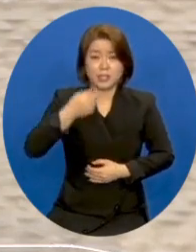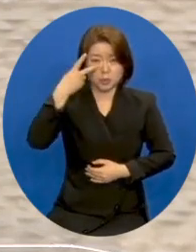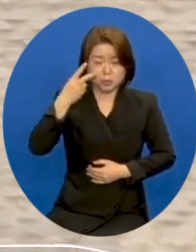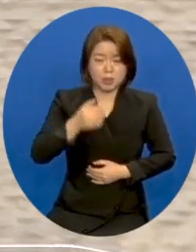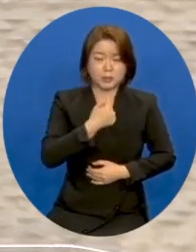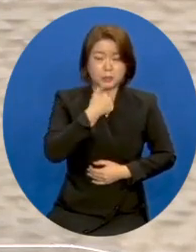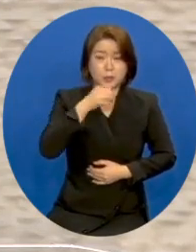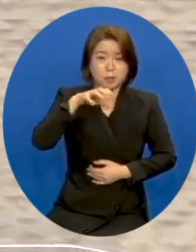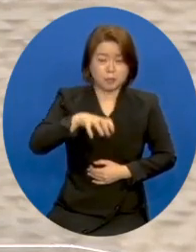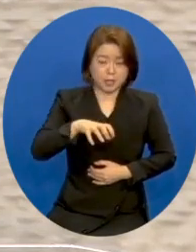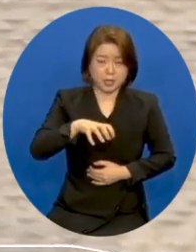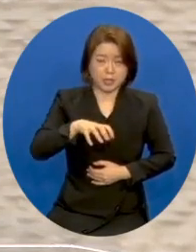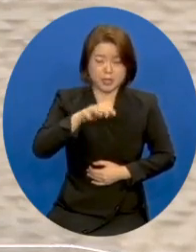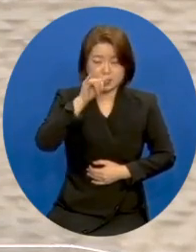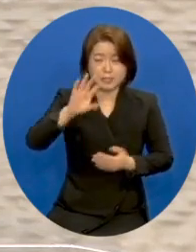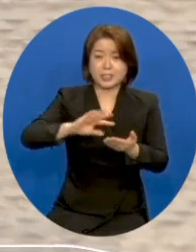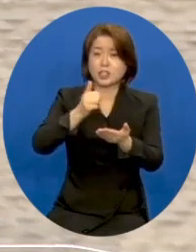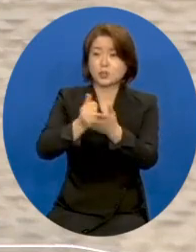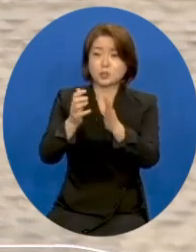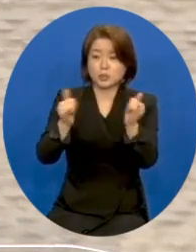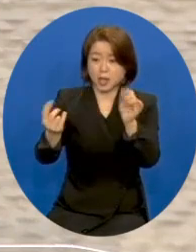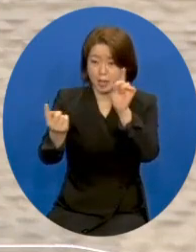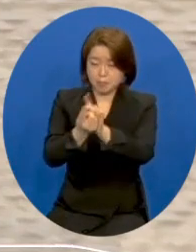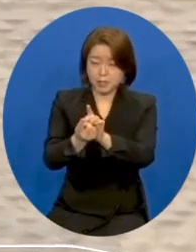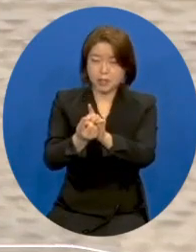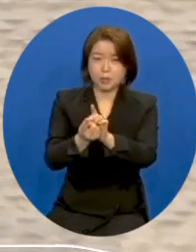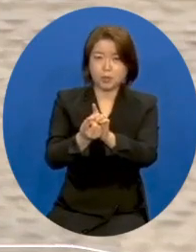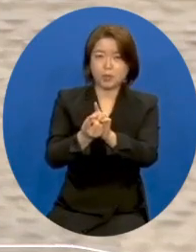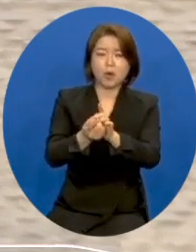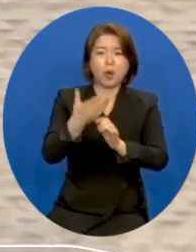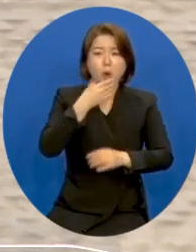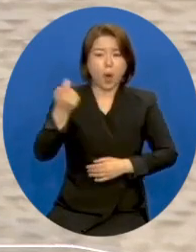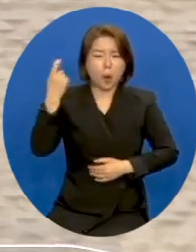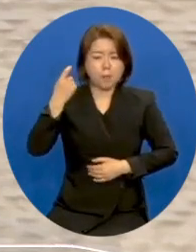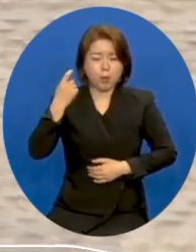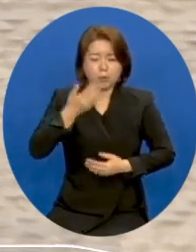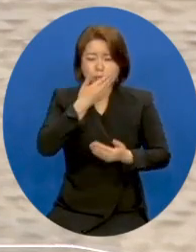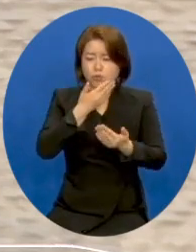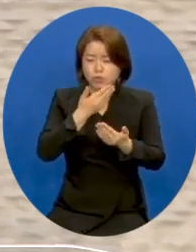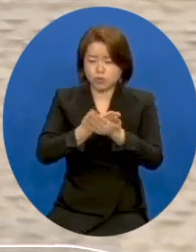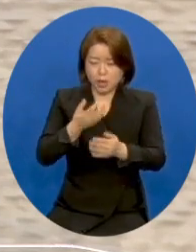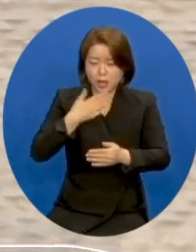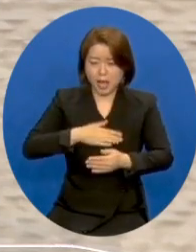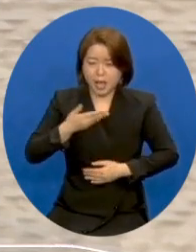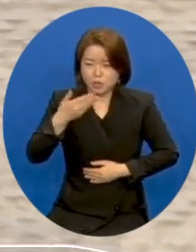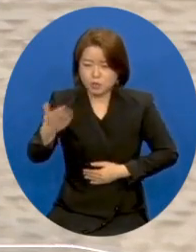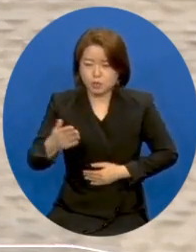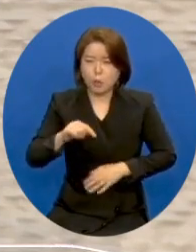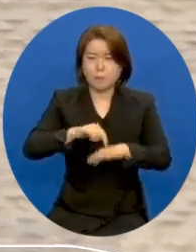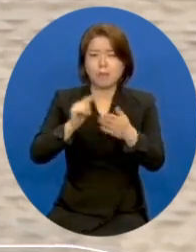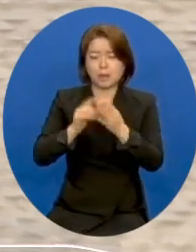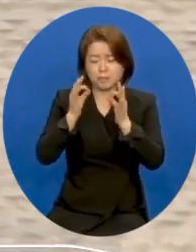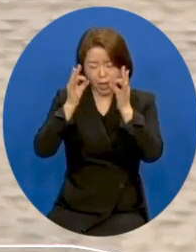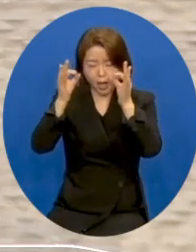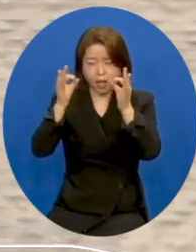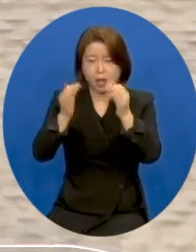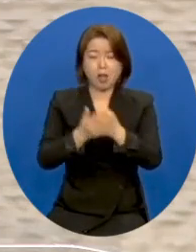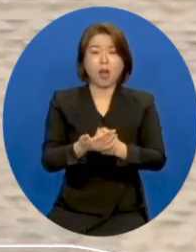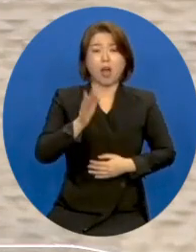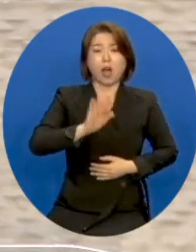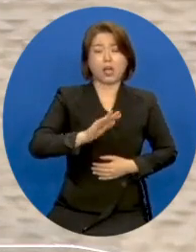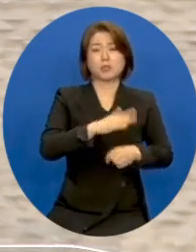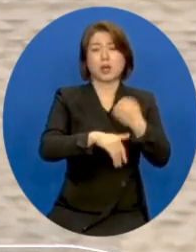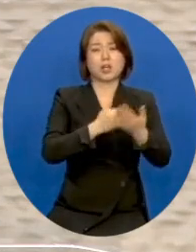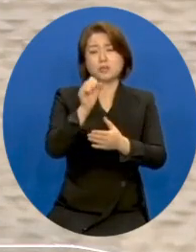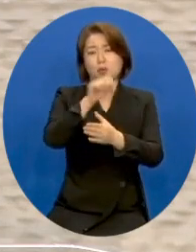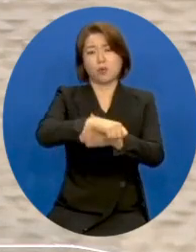로마에 있는 그리스도인들을 만나고 그들에게 복음의 핵심을 전해주고 싶은 마음이 간절했습니다. 그러나 하나님의